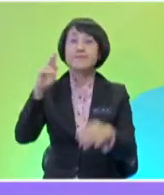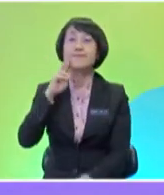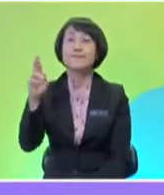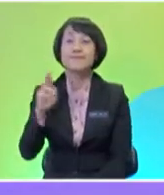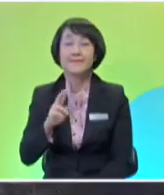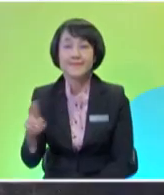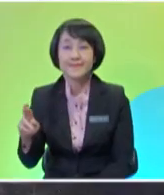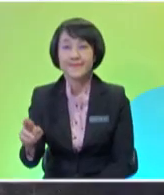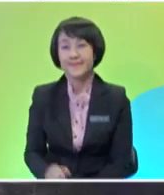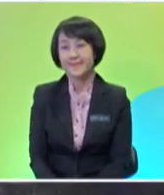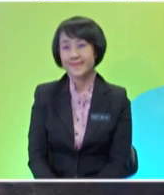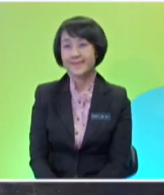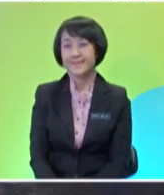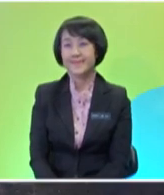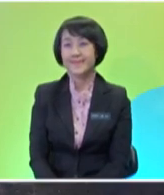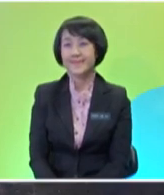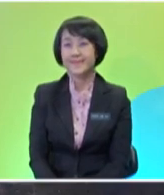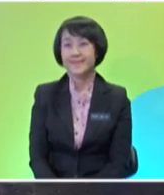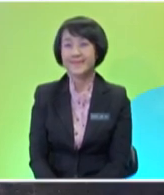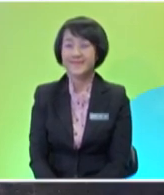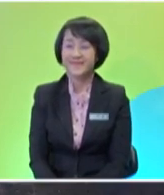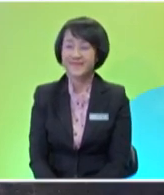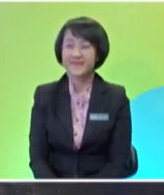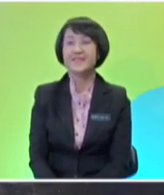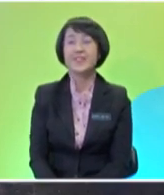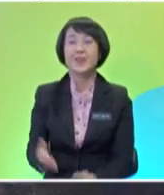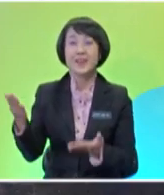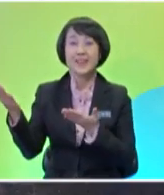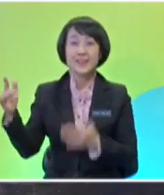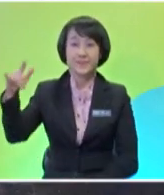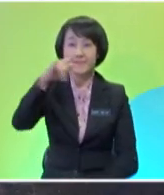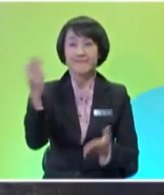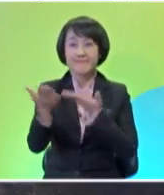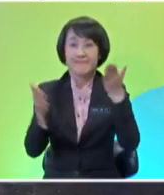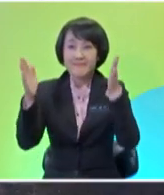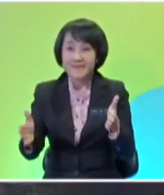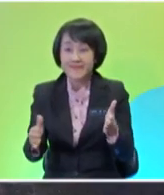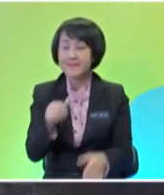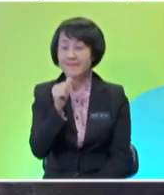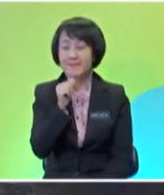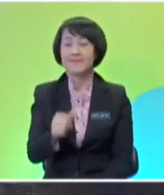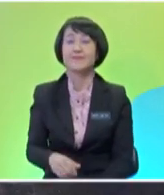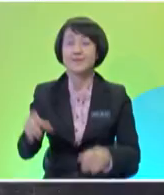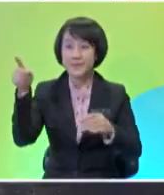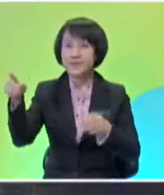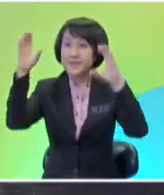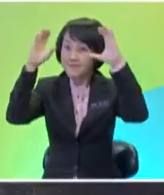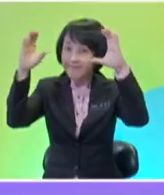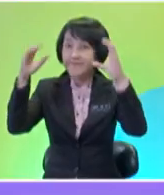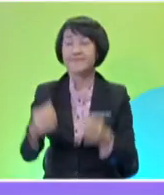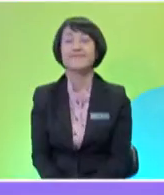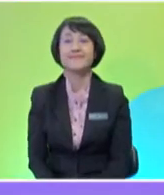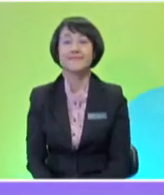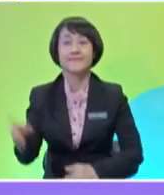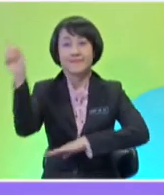Zita ah Ingatkan pramugari tadi rupanya cewekku ah Oke adik-adik jadi hari ini kita